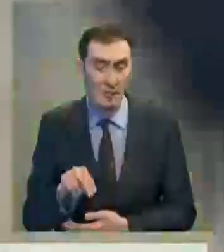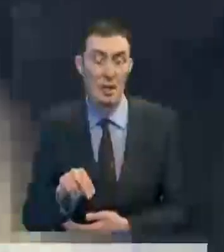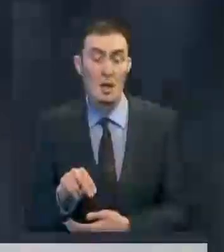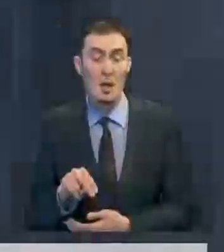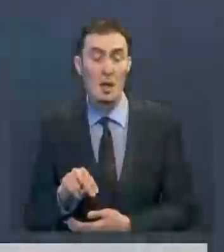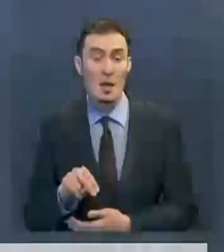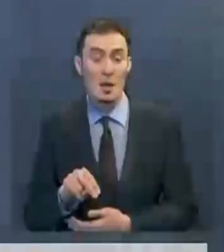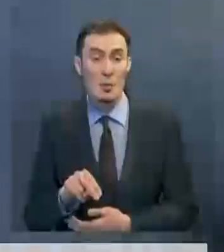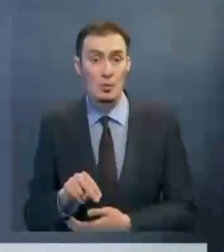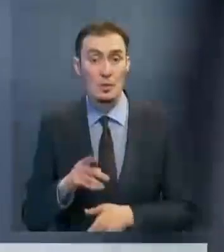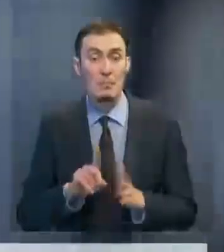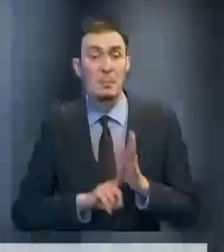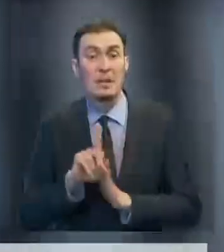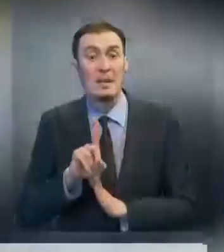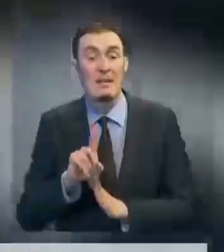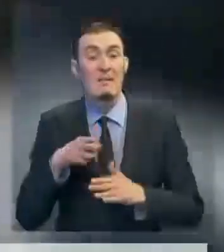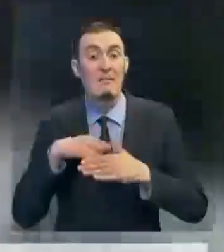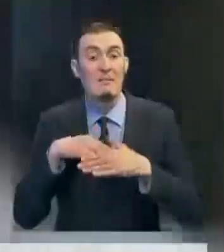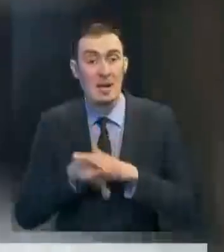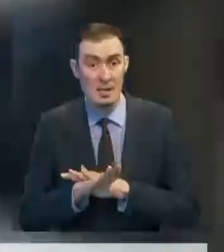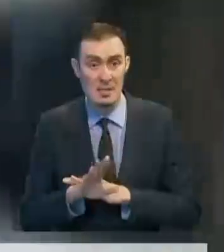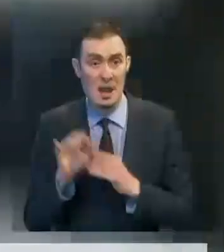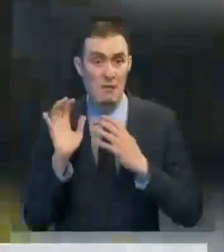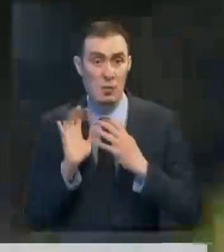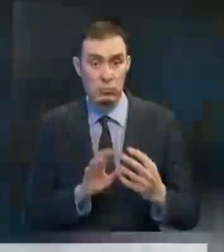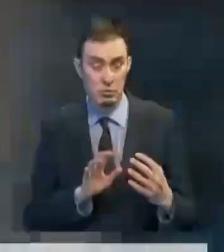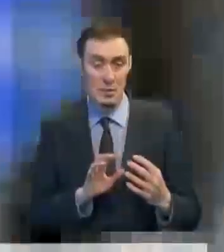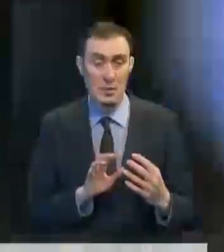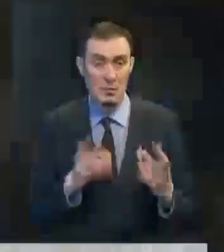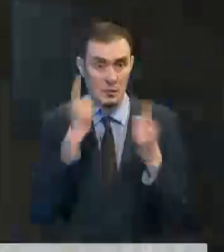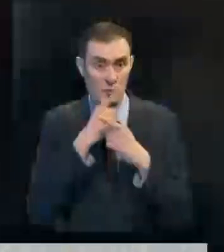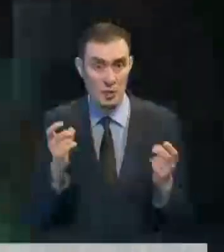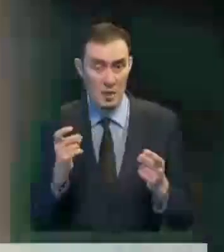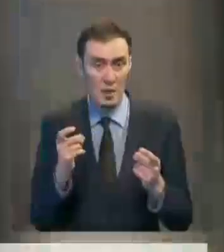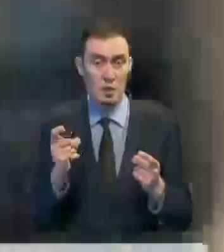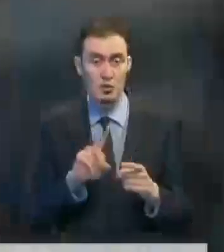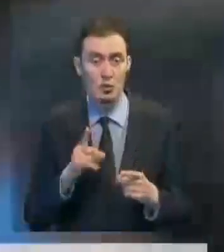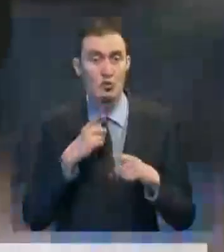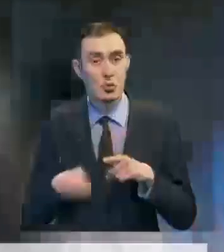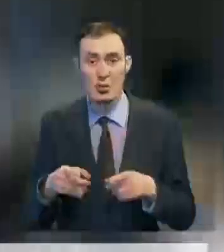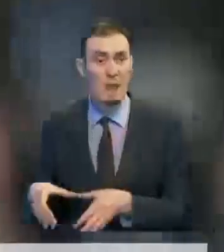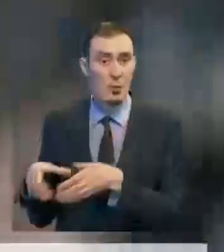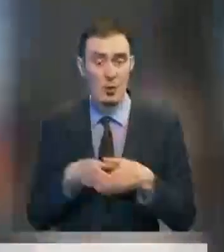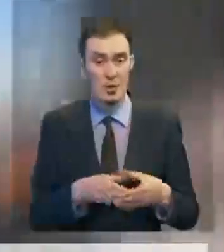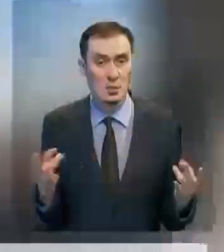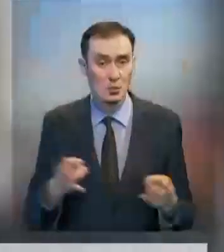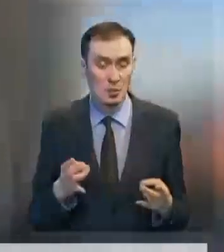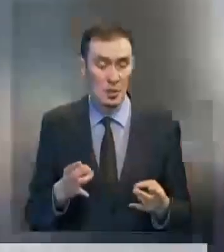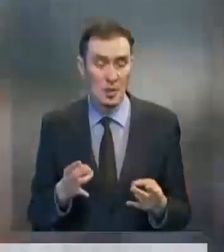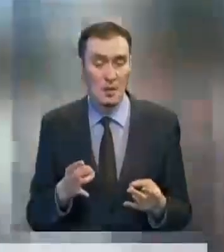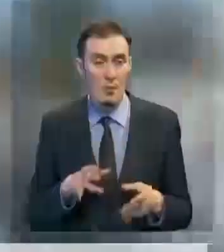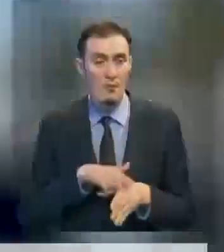г-жи при выходе а в том ислам изучала сообщению эвакуации всего